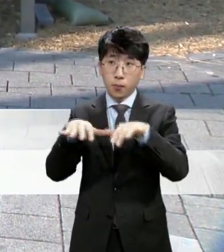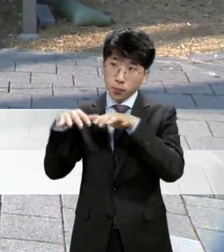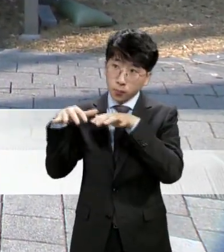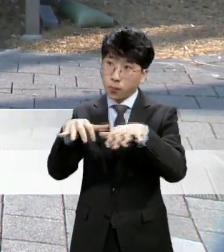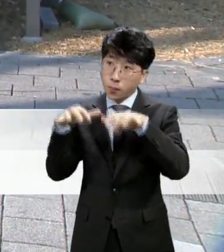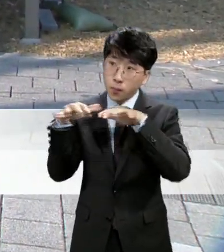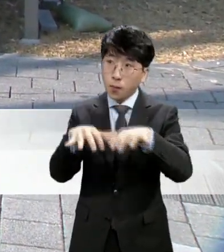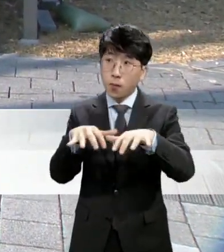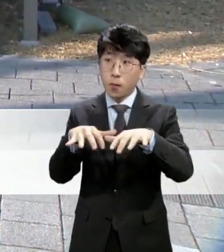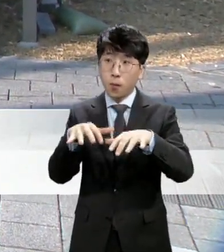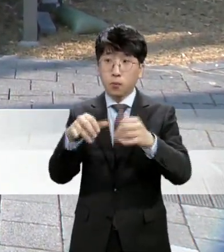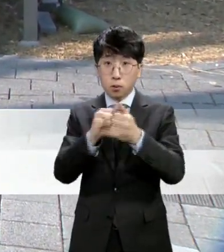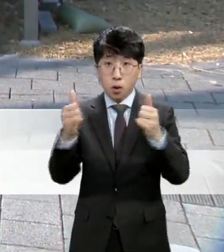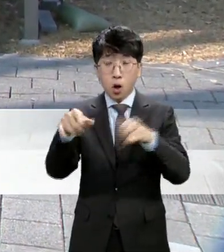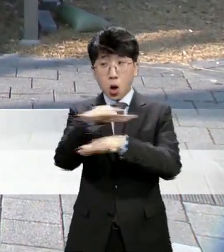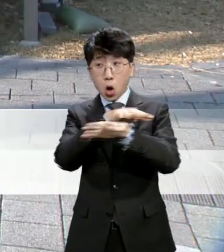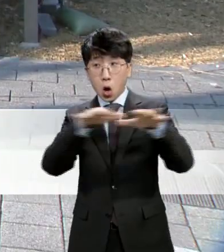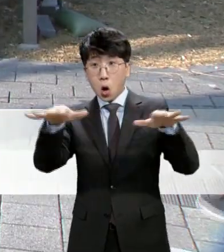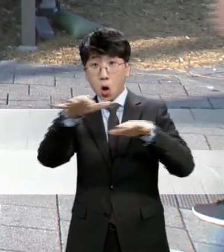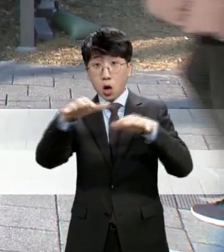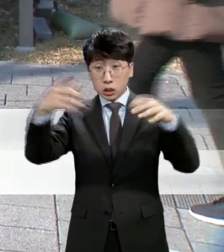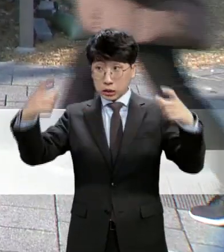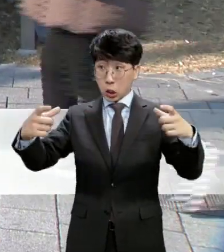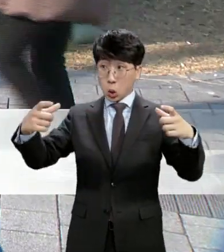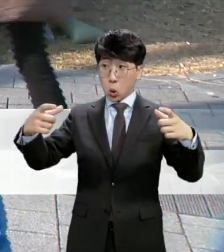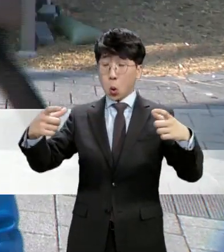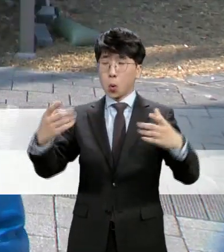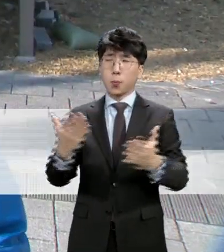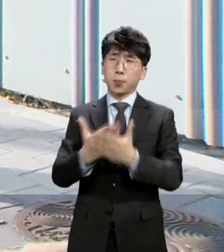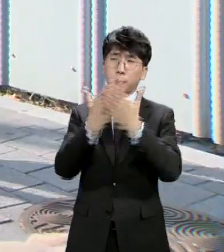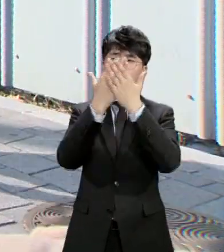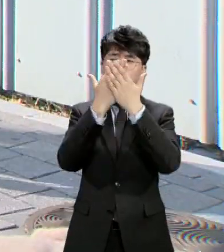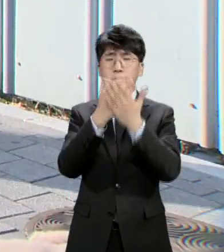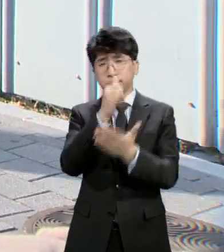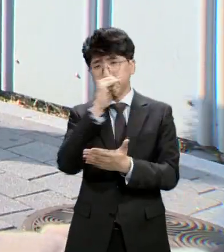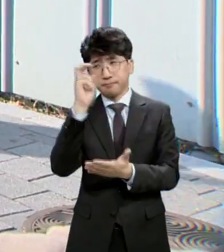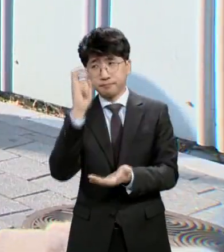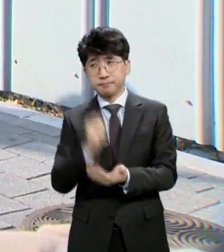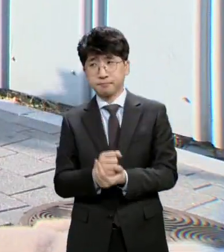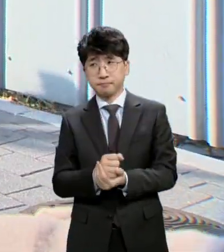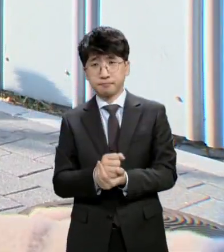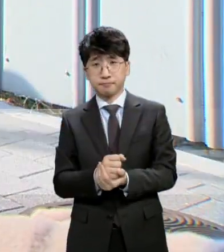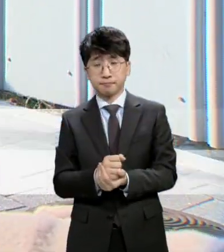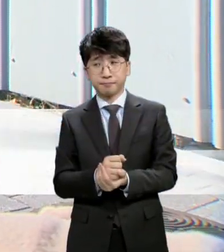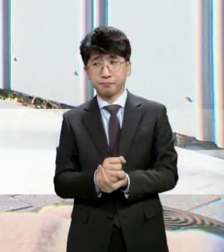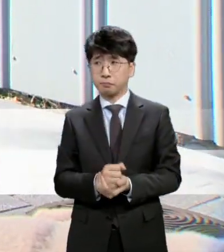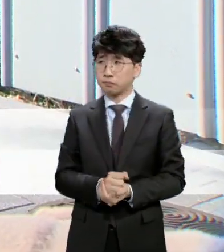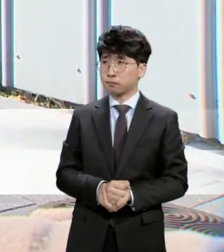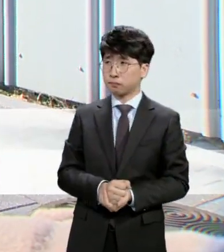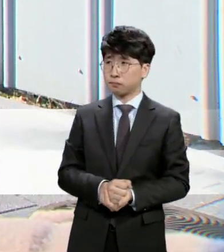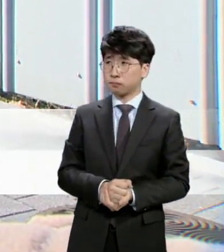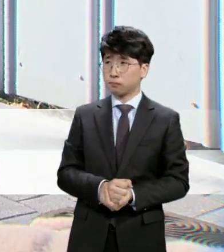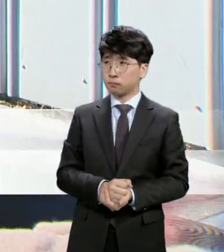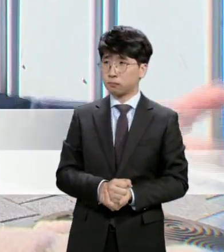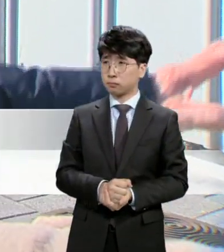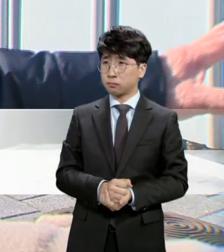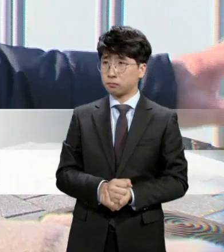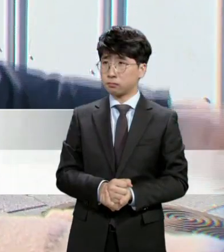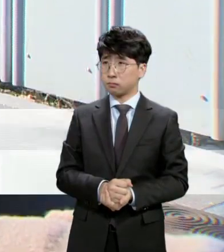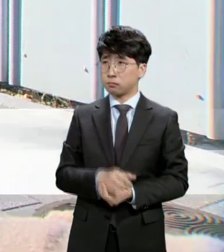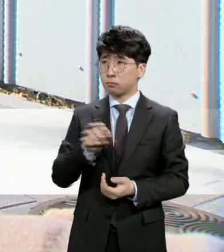활성화 시키면은 여기가 조금이라도 더 낫지 않을까. 누구 마음대로? 누구 마음대로? 그